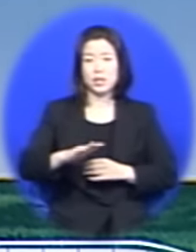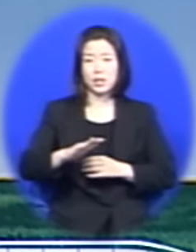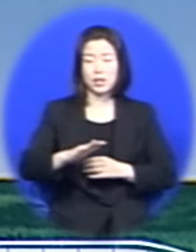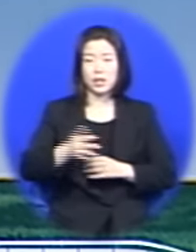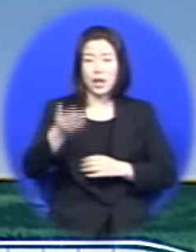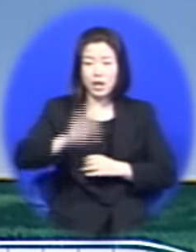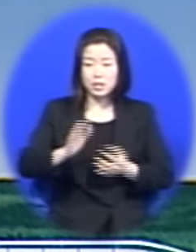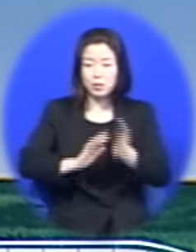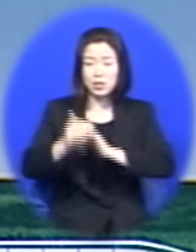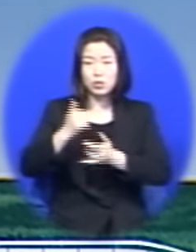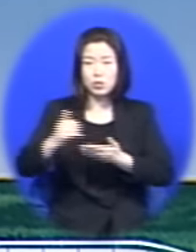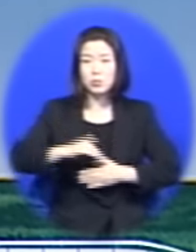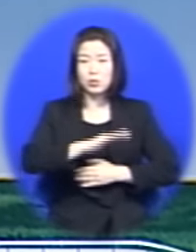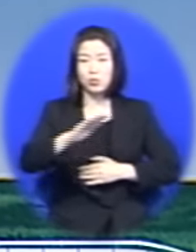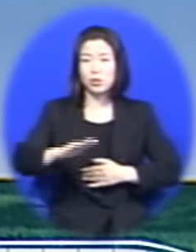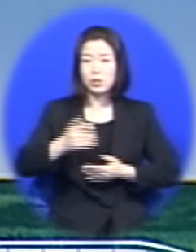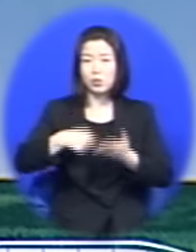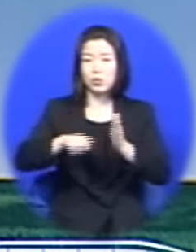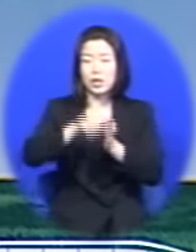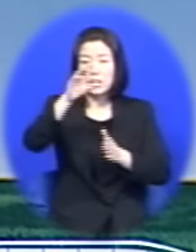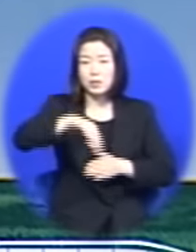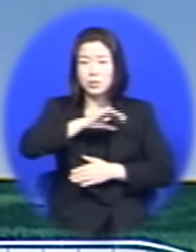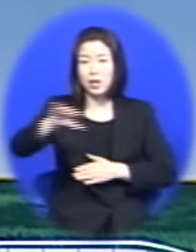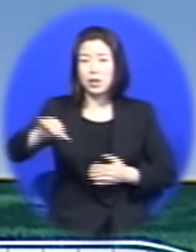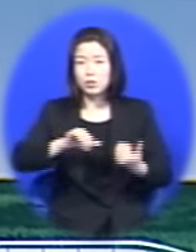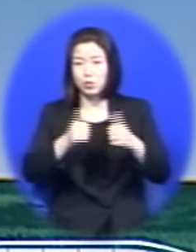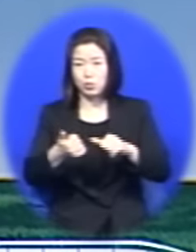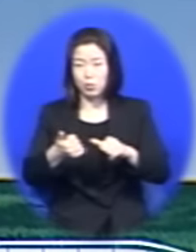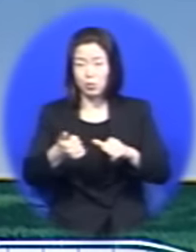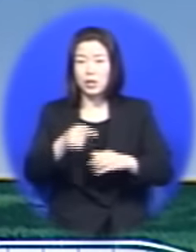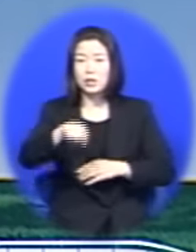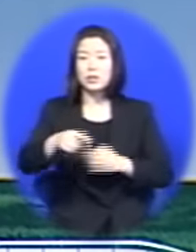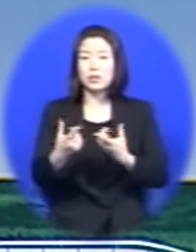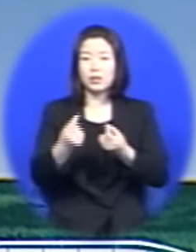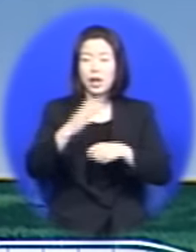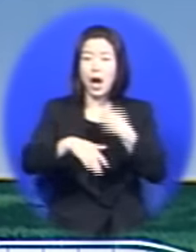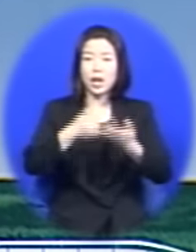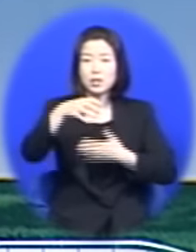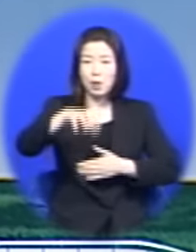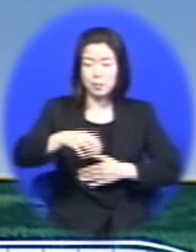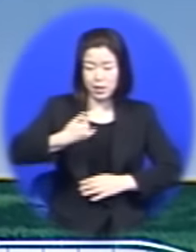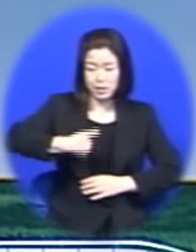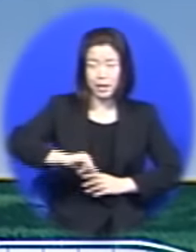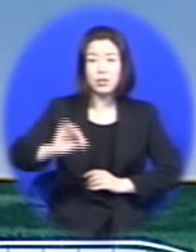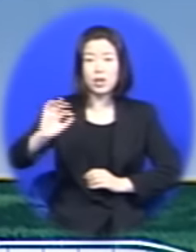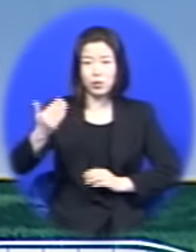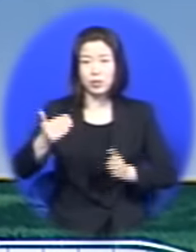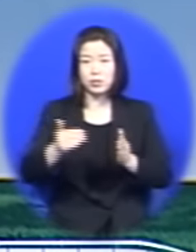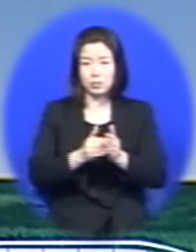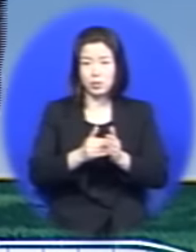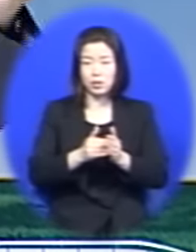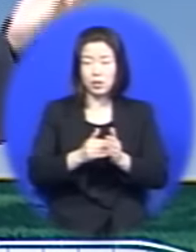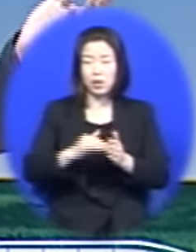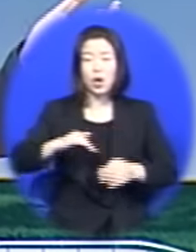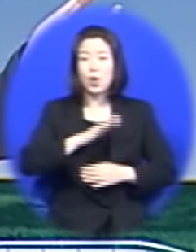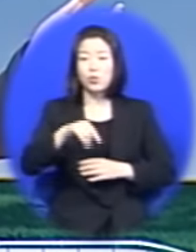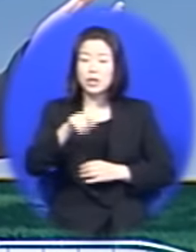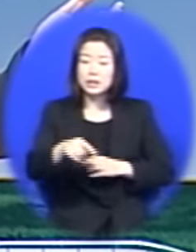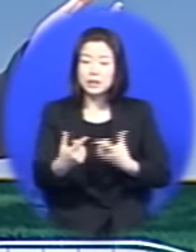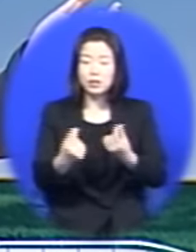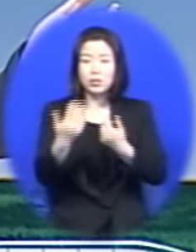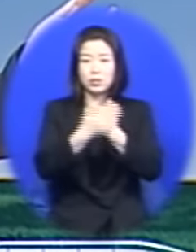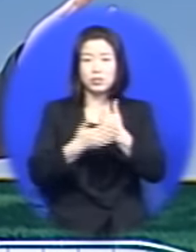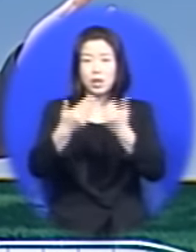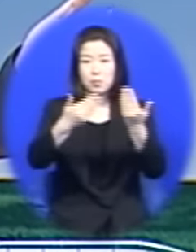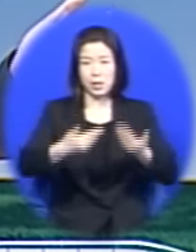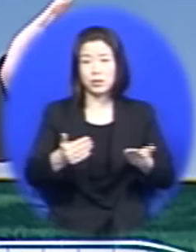우리를 위해서 십자가에 죽으시고 그렇게 우리가 하나님 앞에 하나님의 자녀가 됐잖아요. 우리가 그런 은혜를 받았잖아요.